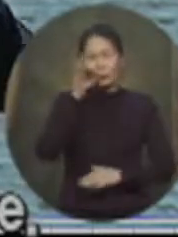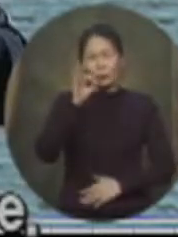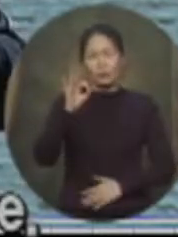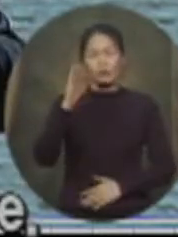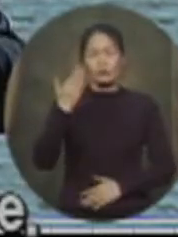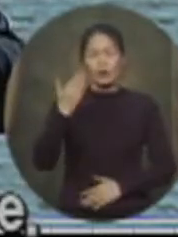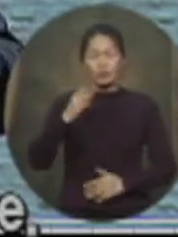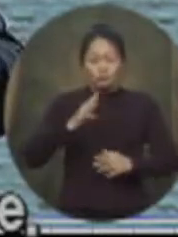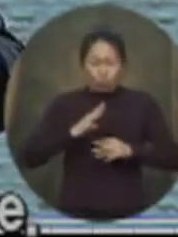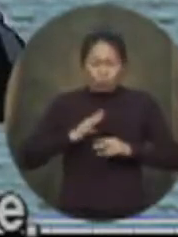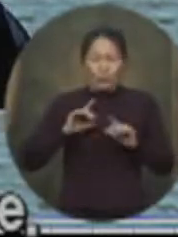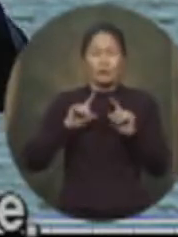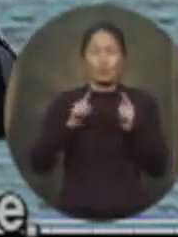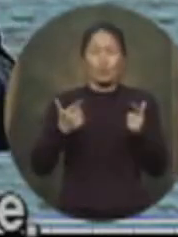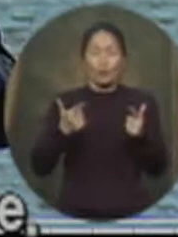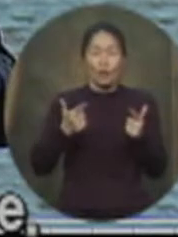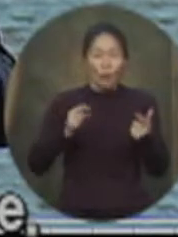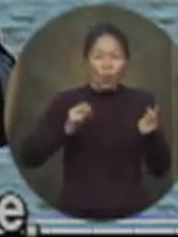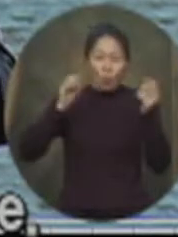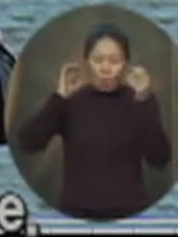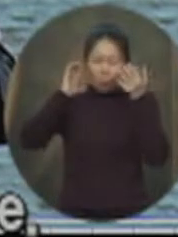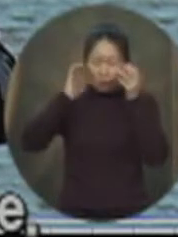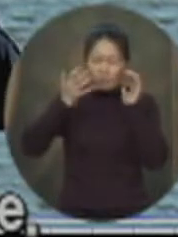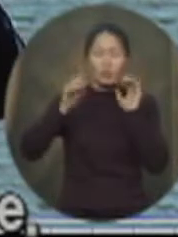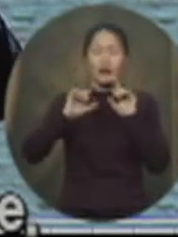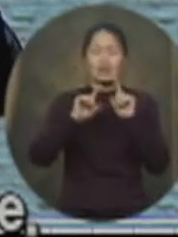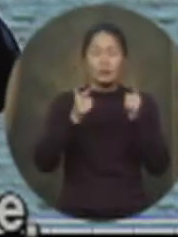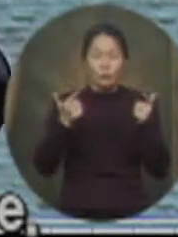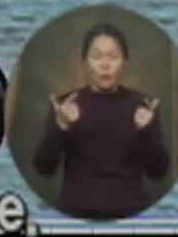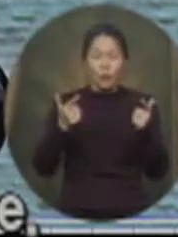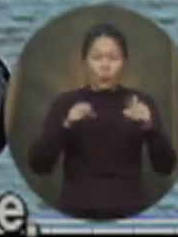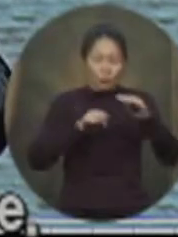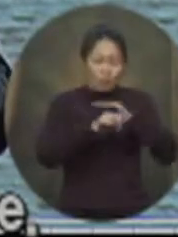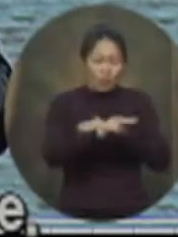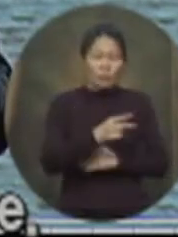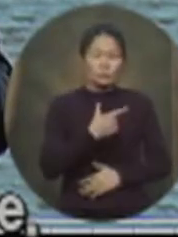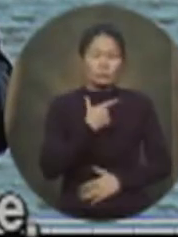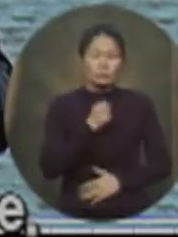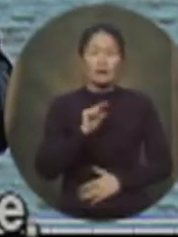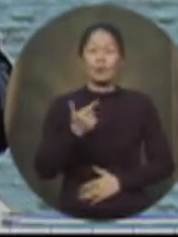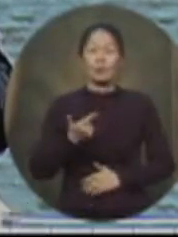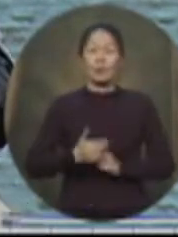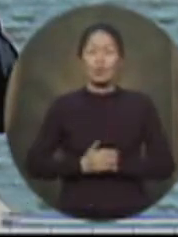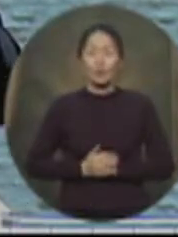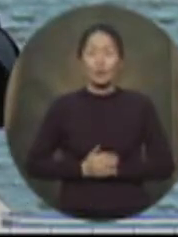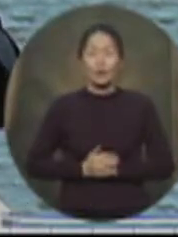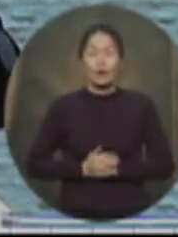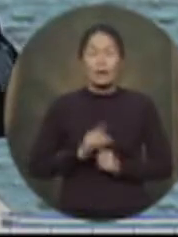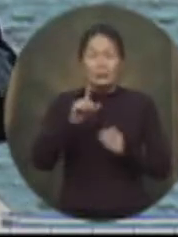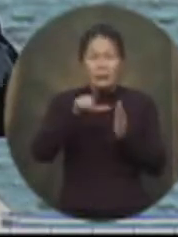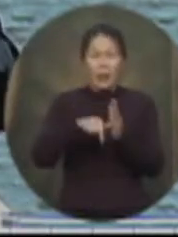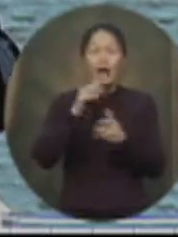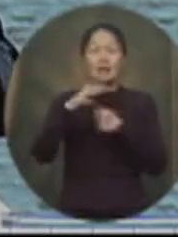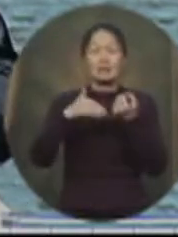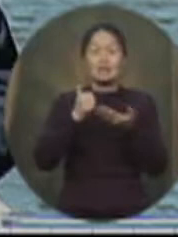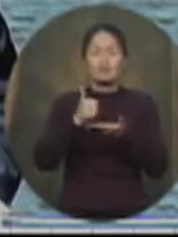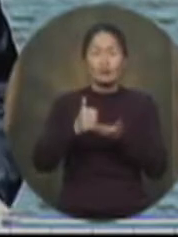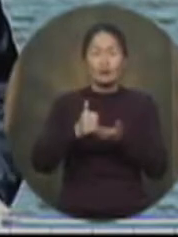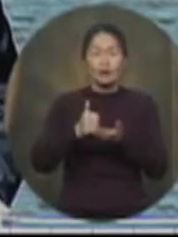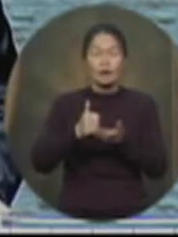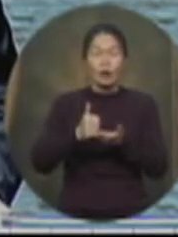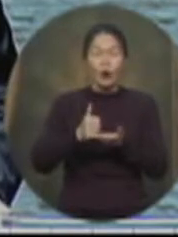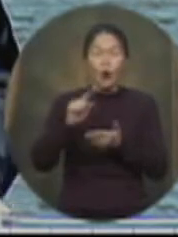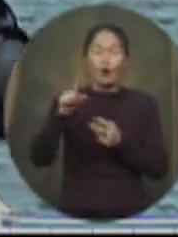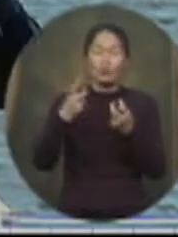두려움도 아니고 혼란도 아니고 또 도망가고 싶은 것도 아니고 이 때 하나님이 어떻게 하기를